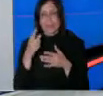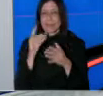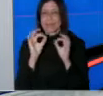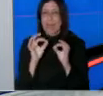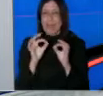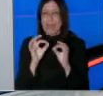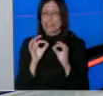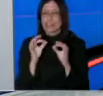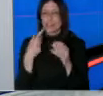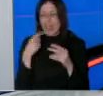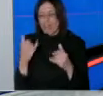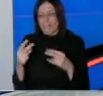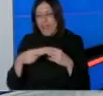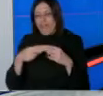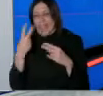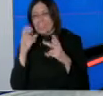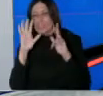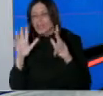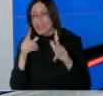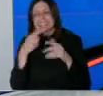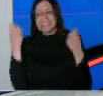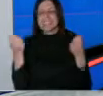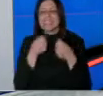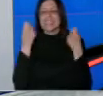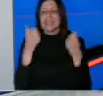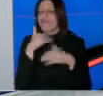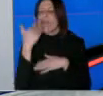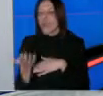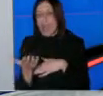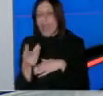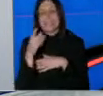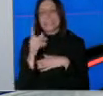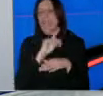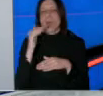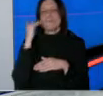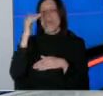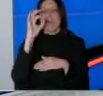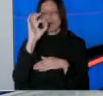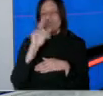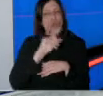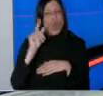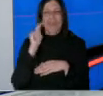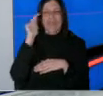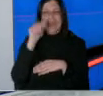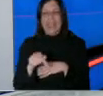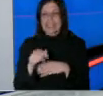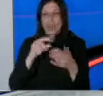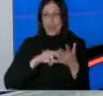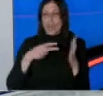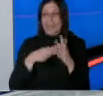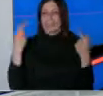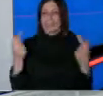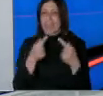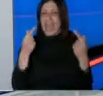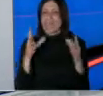לו 28, הוא בפאניקה. זה קמפיין גרוע, זה לא ברמה שלו. הוא לא נכנס לאולפן, ורב עם